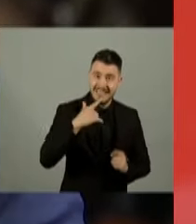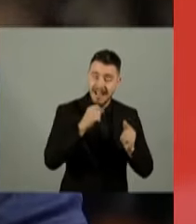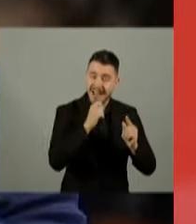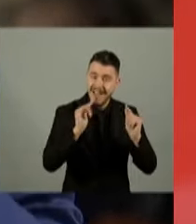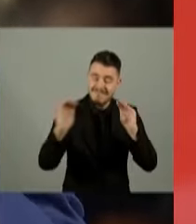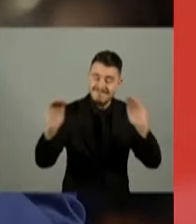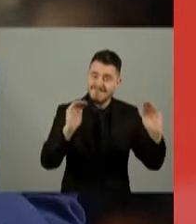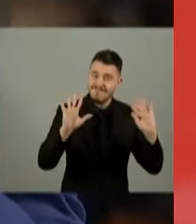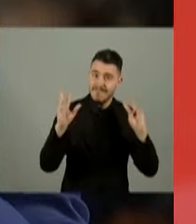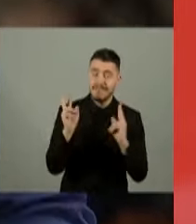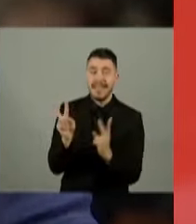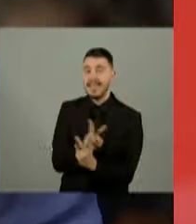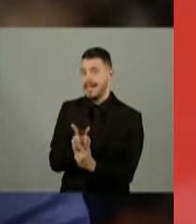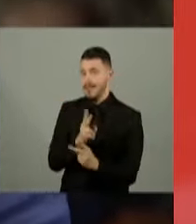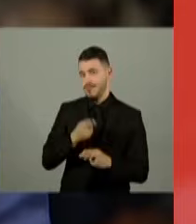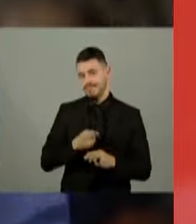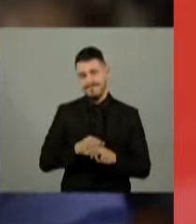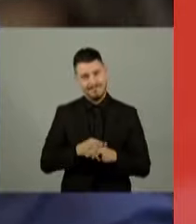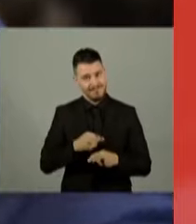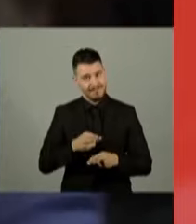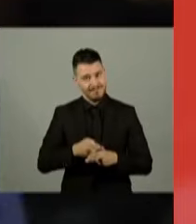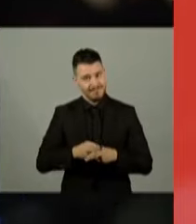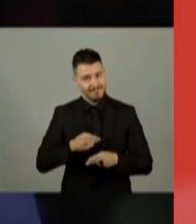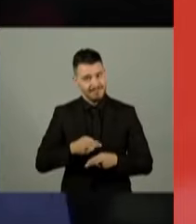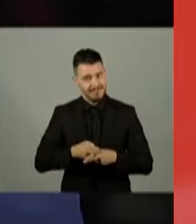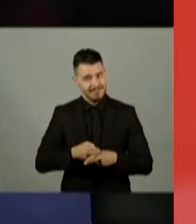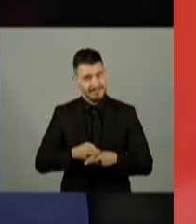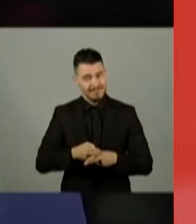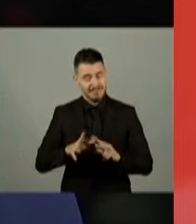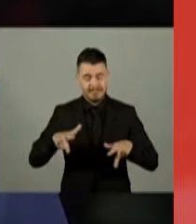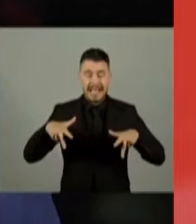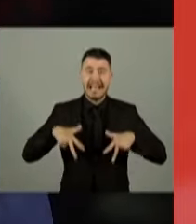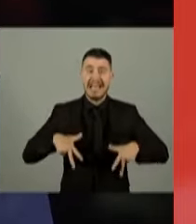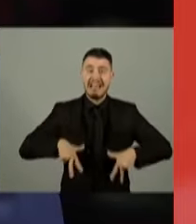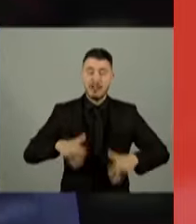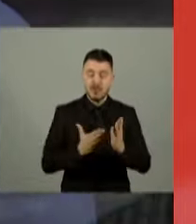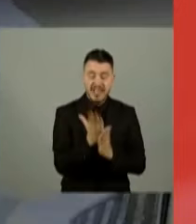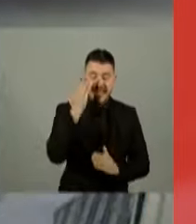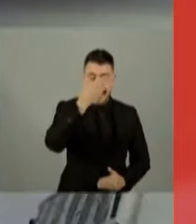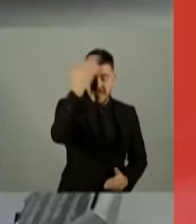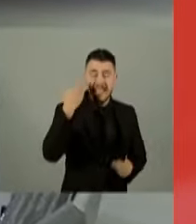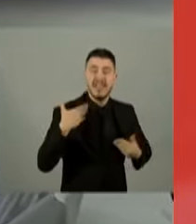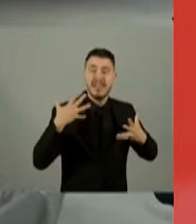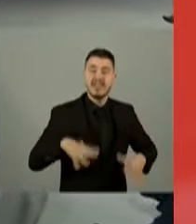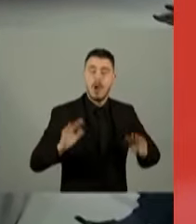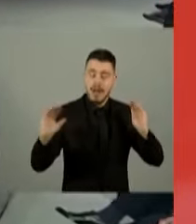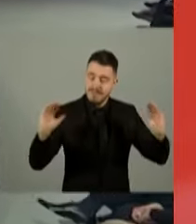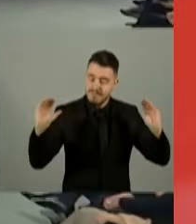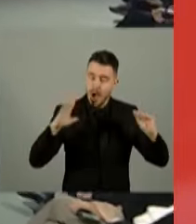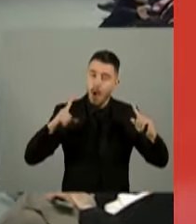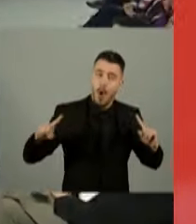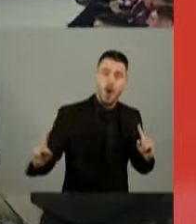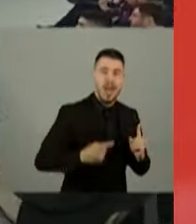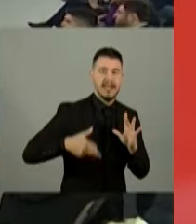λίγο όμως οξύμορο. Τώρα καταλαβαίνω και εσείς πιο μακριά, οπότε σε διακόπτω λίγο άγαρμα. Δεν είναι όμως λίγο